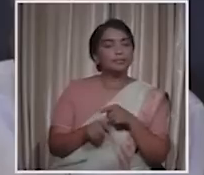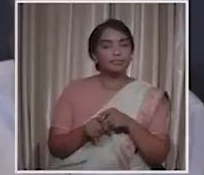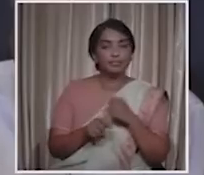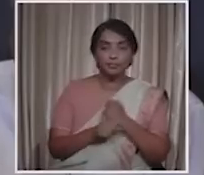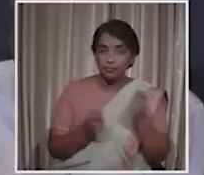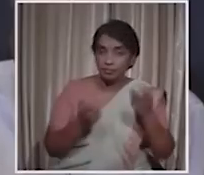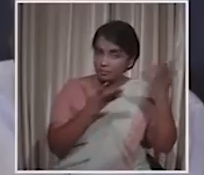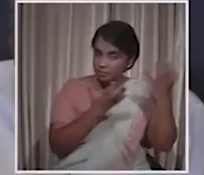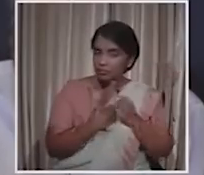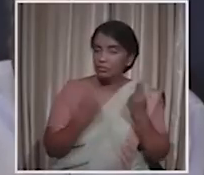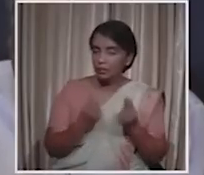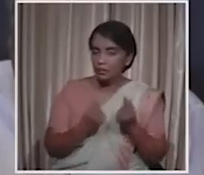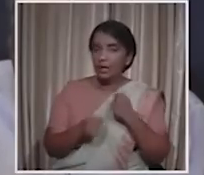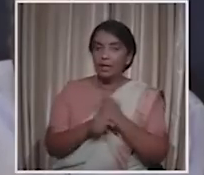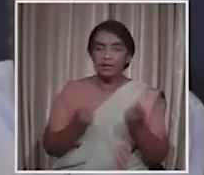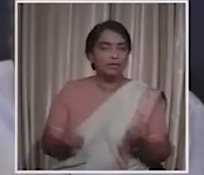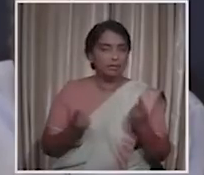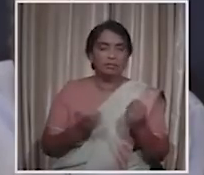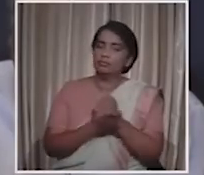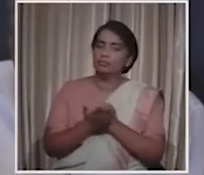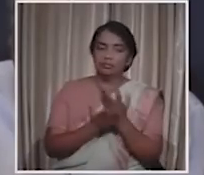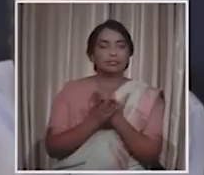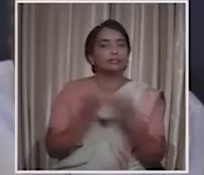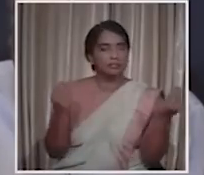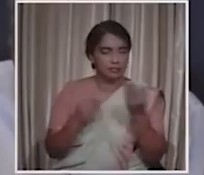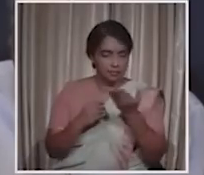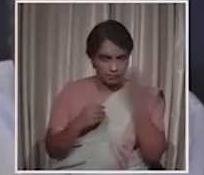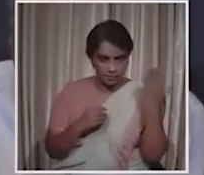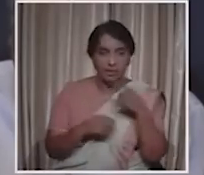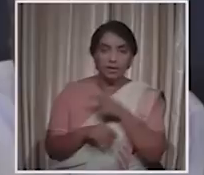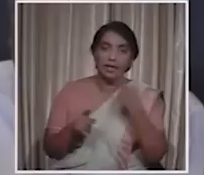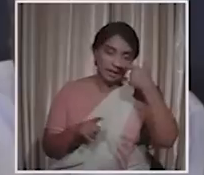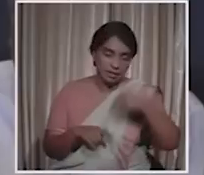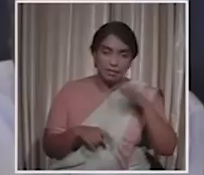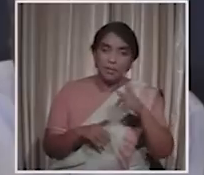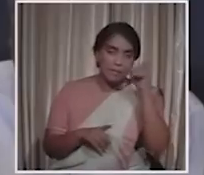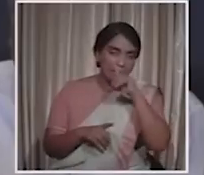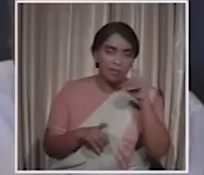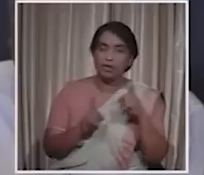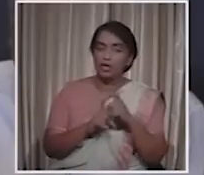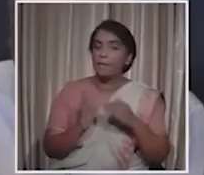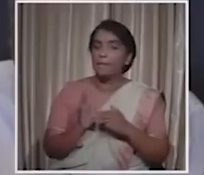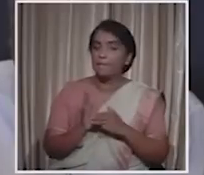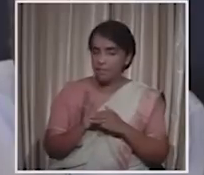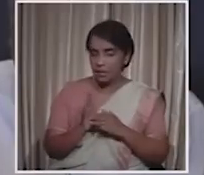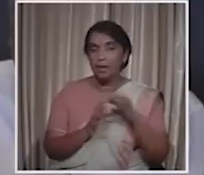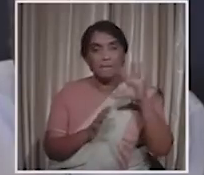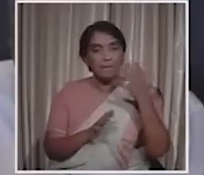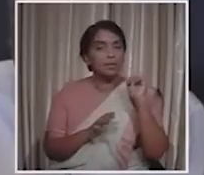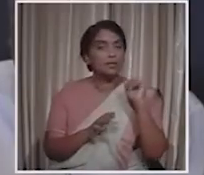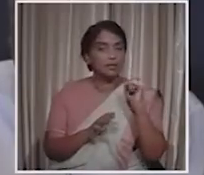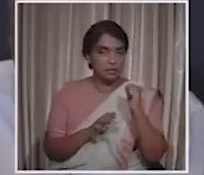ගෑස් තොග ලැබුණු විට ගෑස් සිංගය සම්පූර්ණයෙන්ම තුරන් කරන්න හැකි වේවි. ඉන්ධන සඳහා මාසයකට ඩොලර් මිලියන